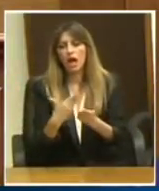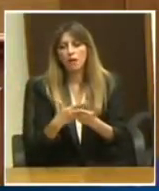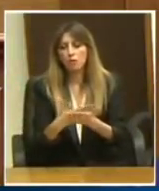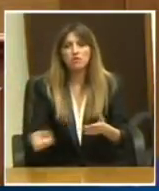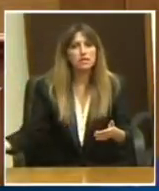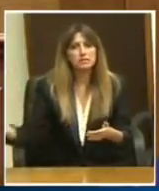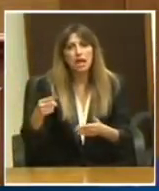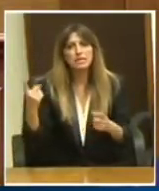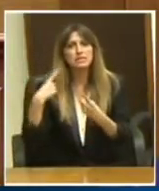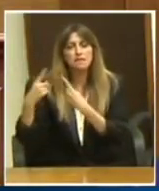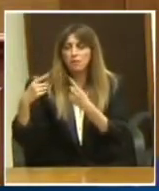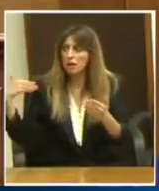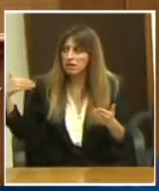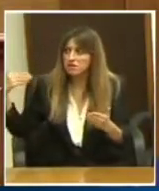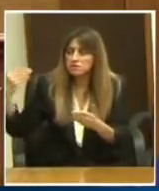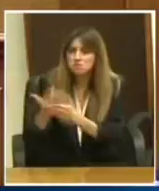τίποτα?